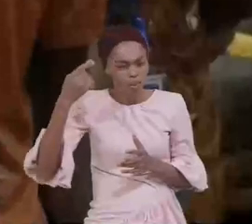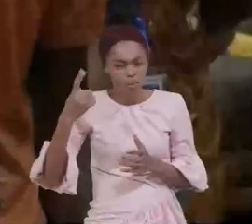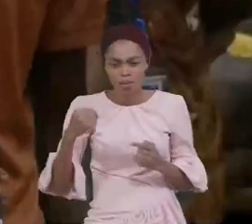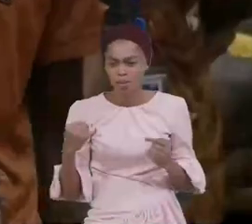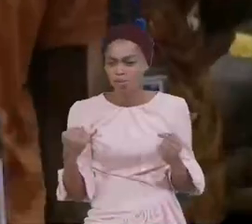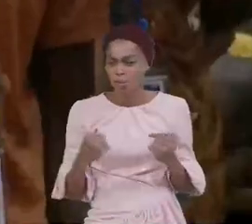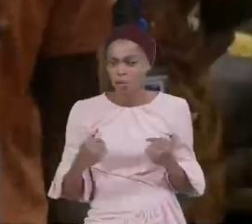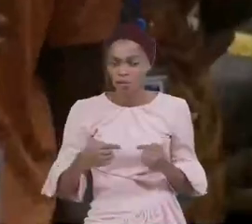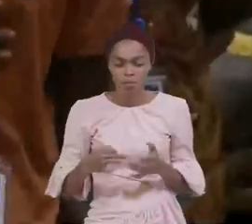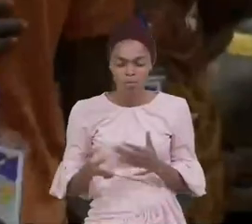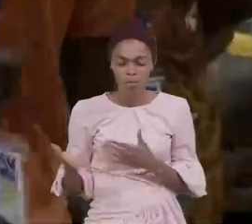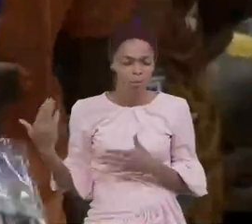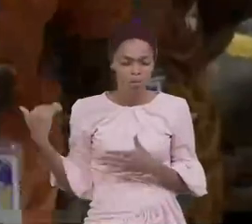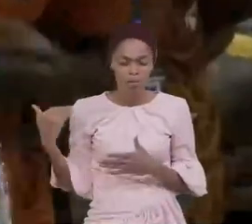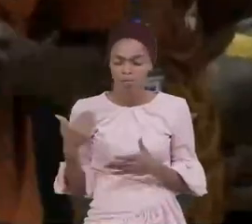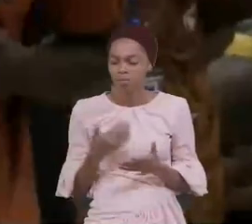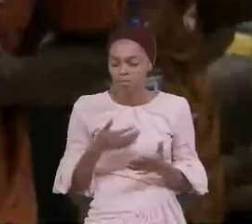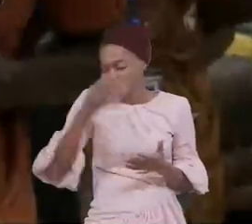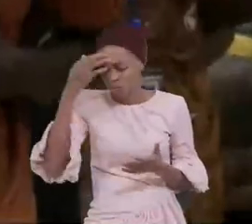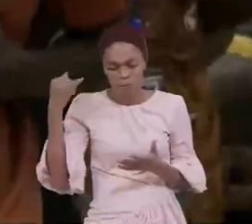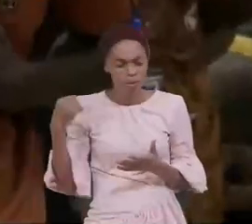Oubliez la douleur du passé.